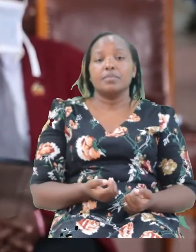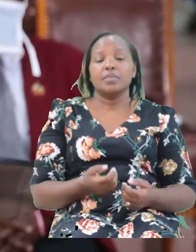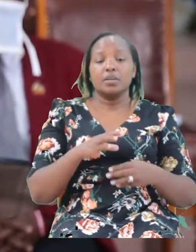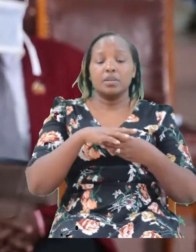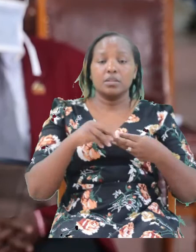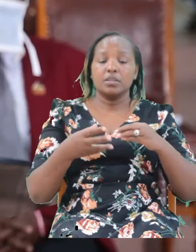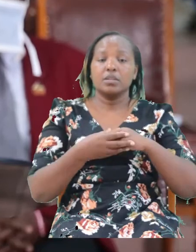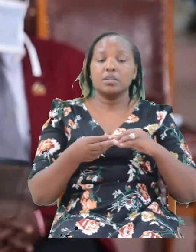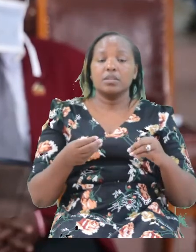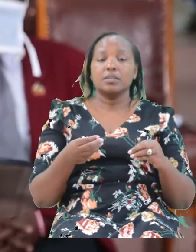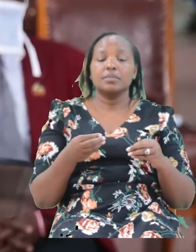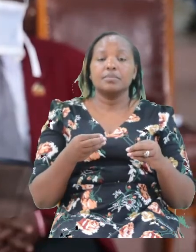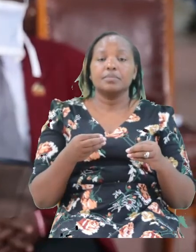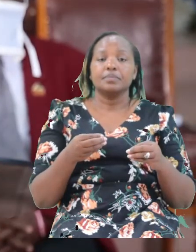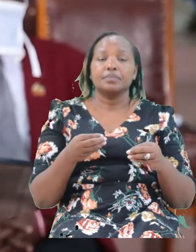Tumeumbwa